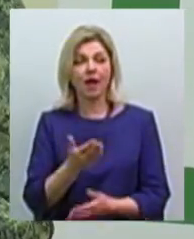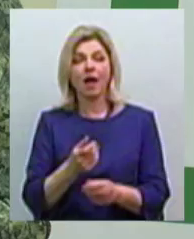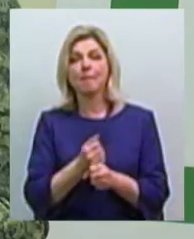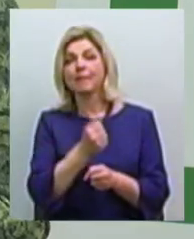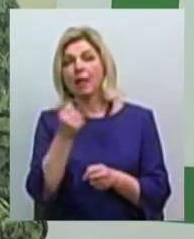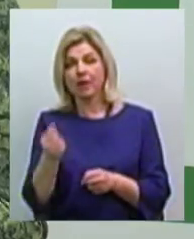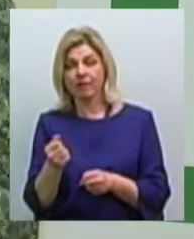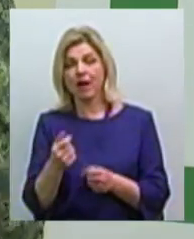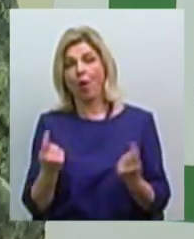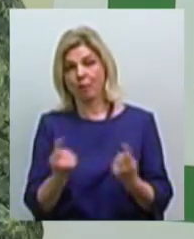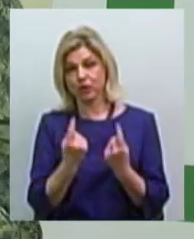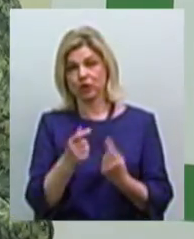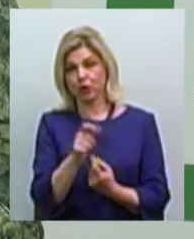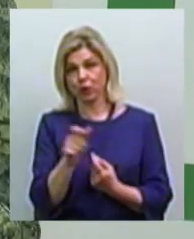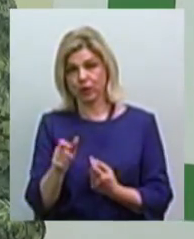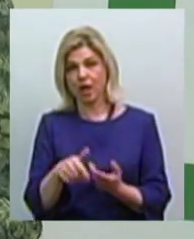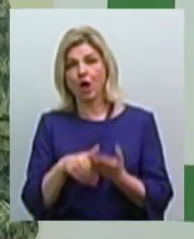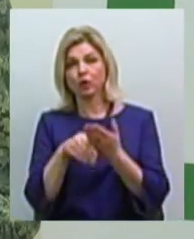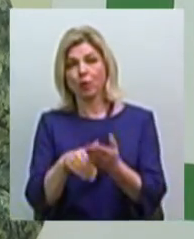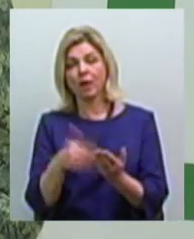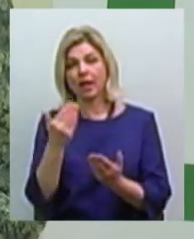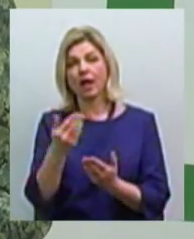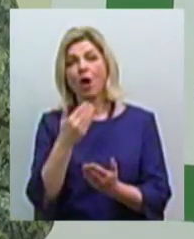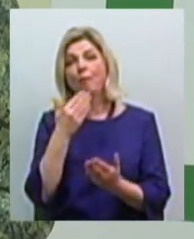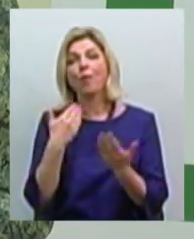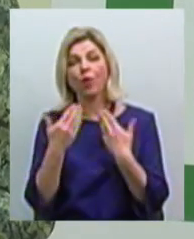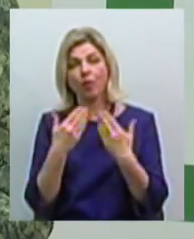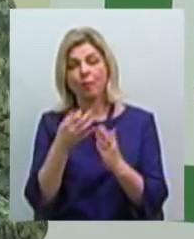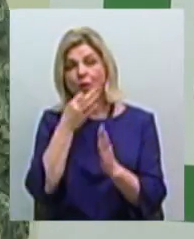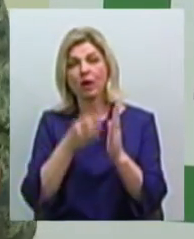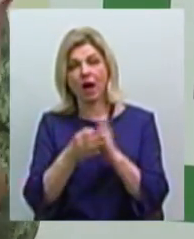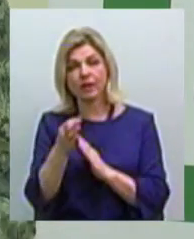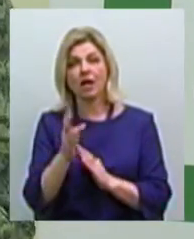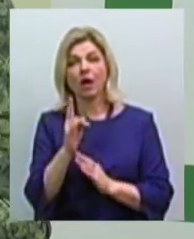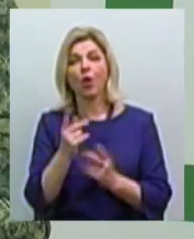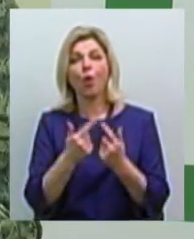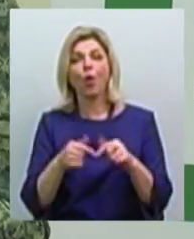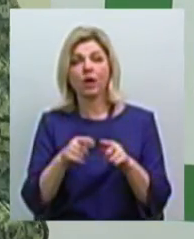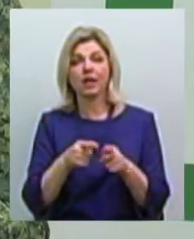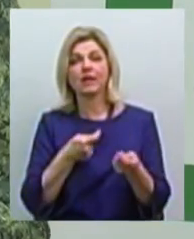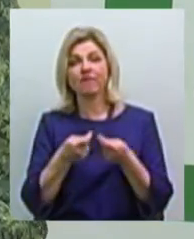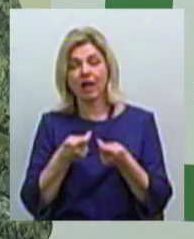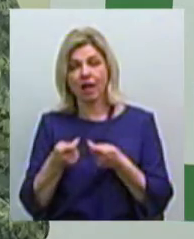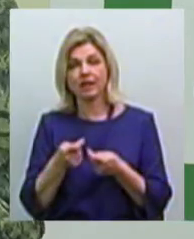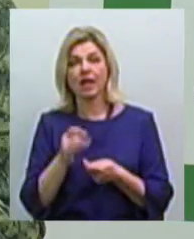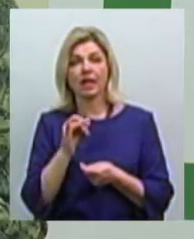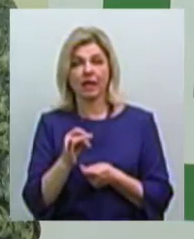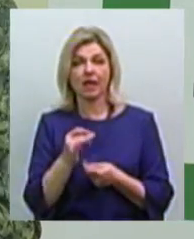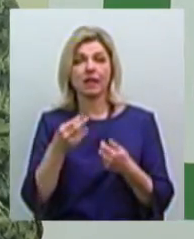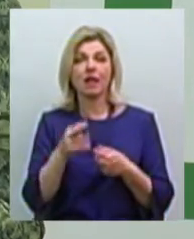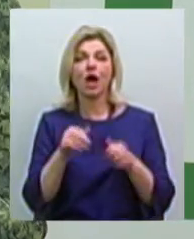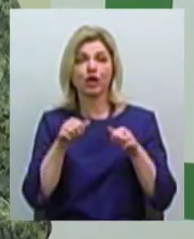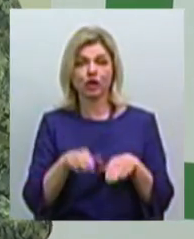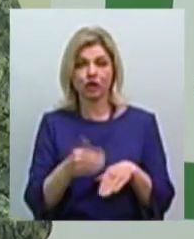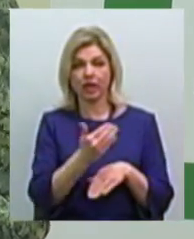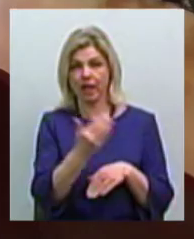перенаправляють звичайних громадян, допомагають їм порадою, направляють до органів виконавчої влади, органів місцевого самоврядування для вирішення їх